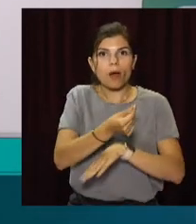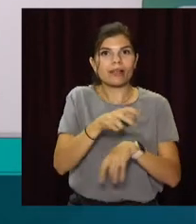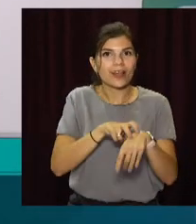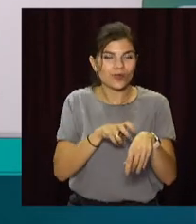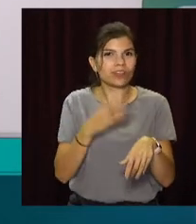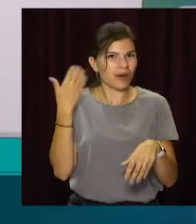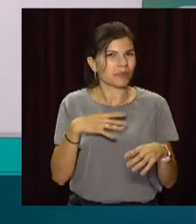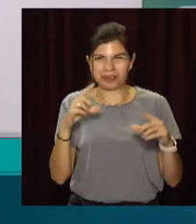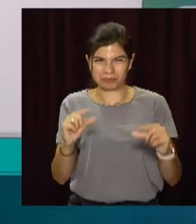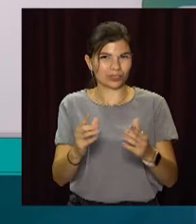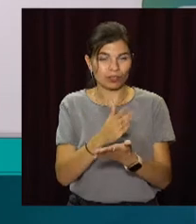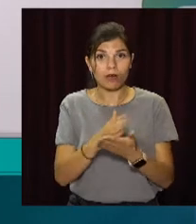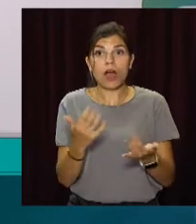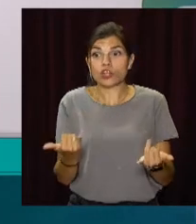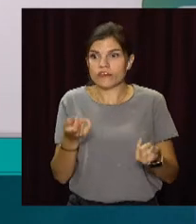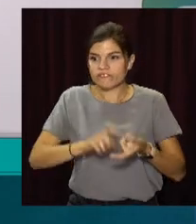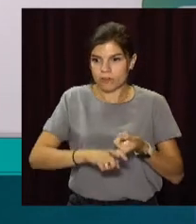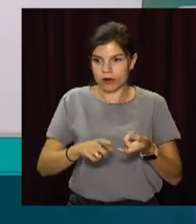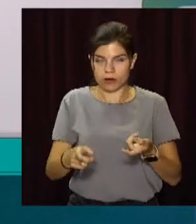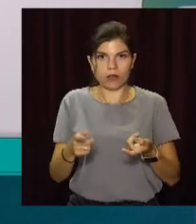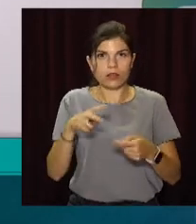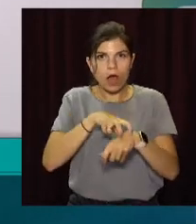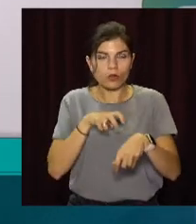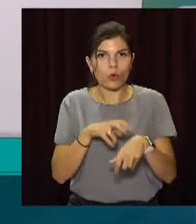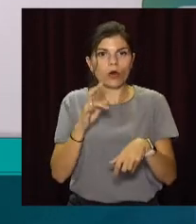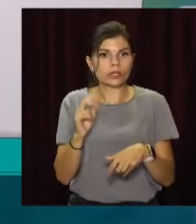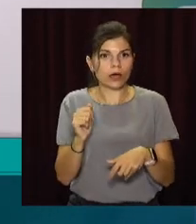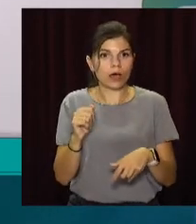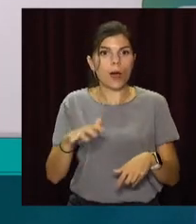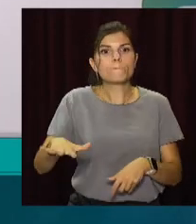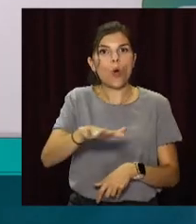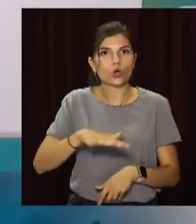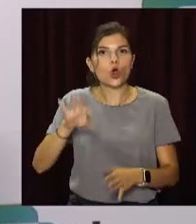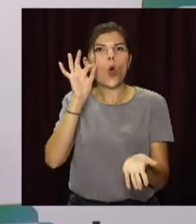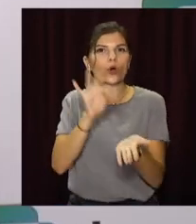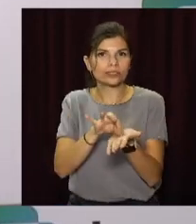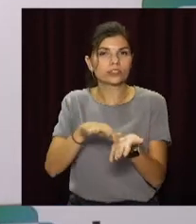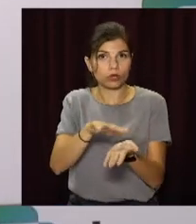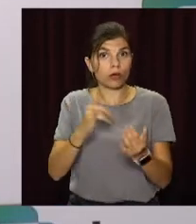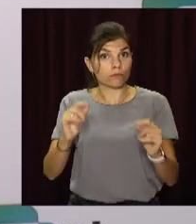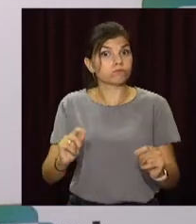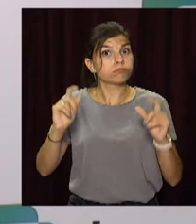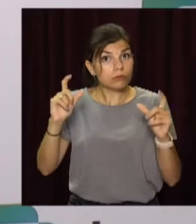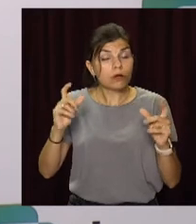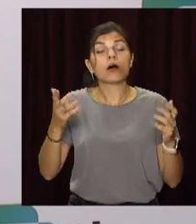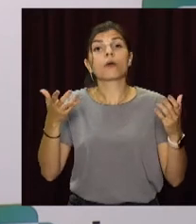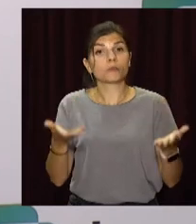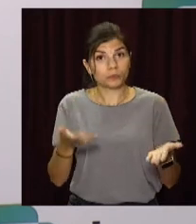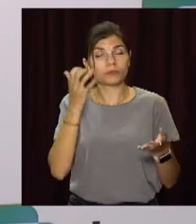то в данный момент в связи с тем, что налоги на оценочная стоимость выросла, то,